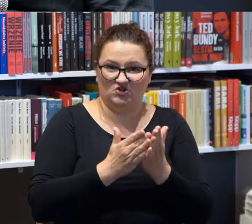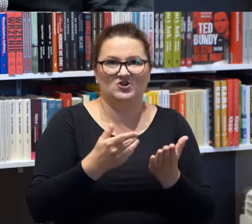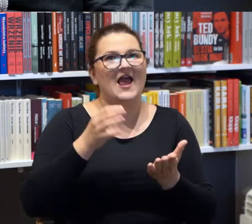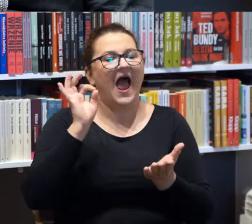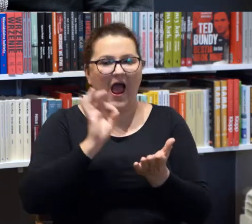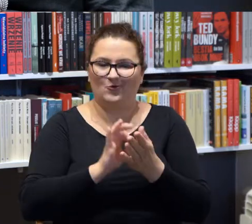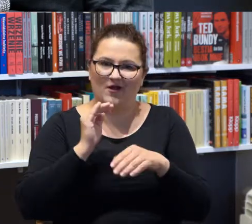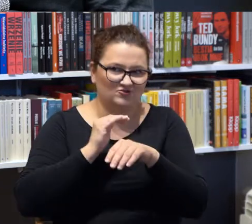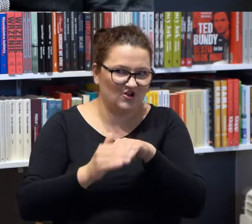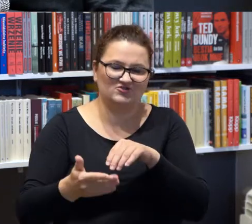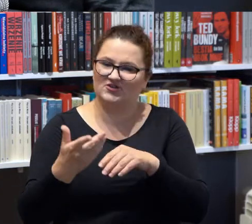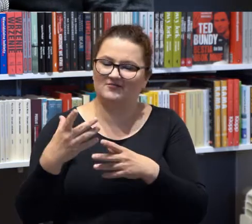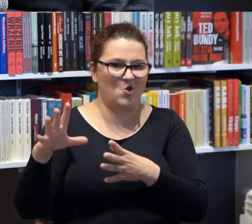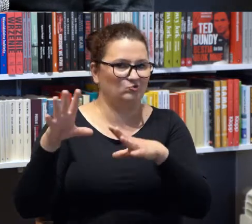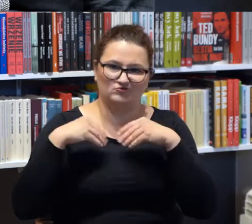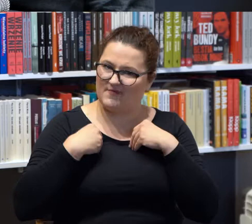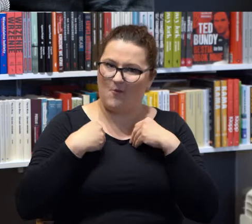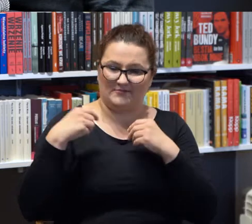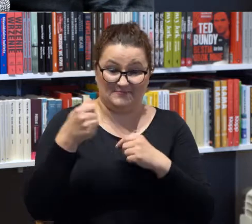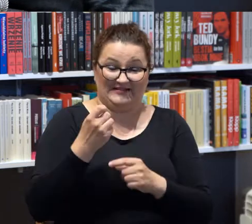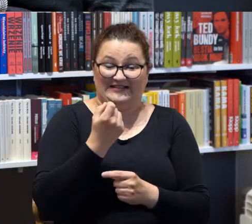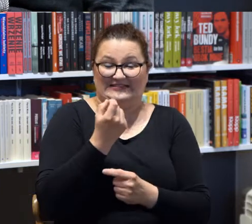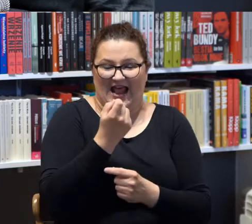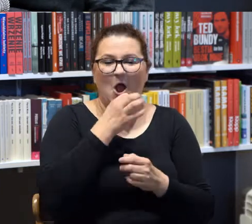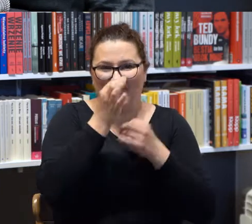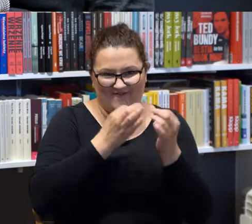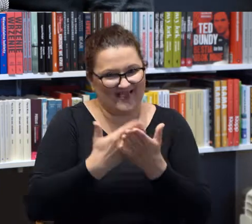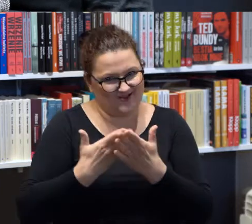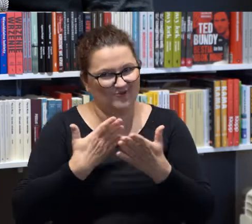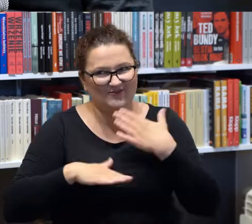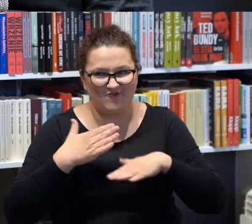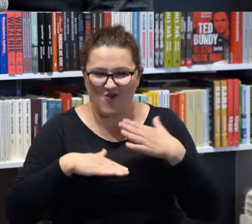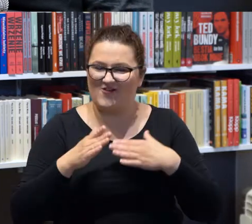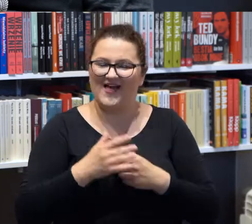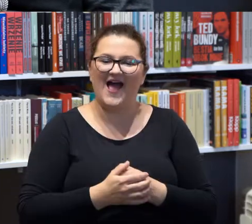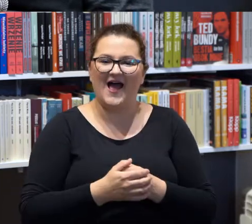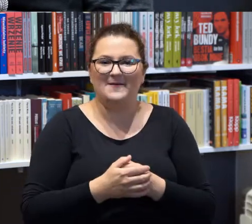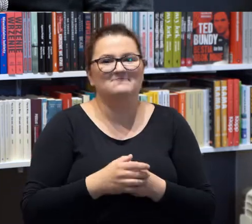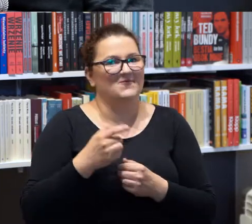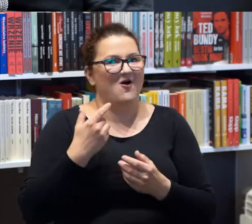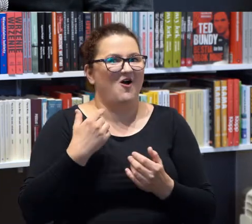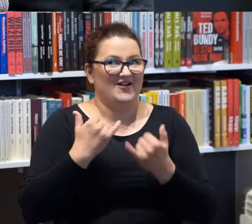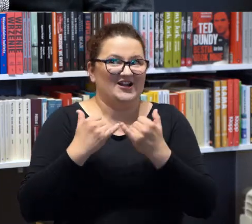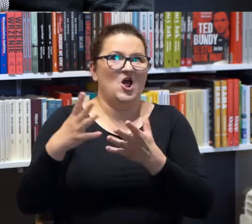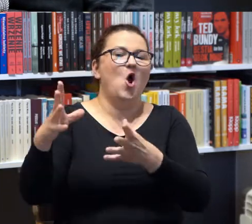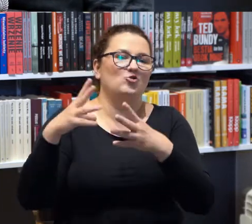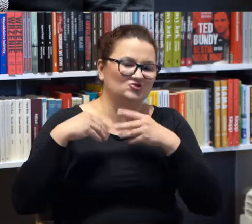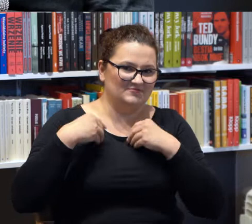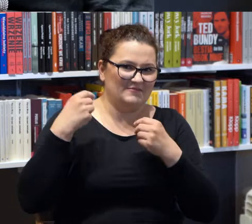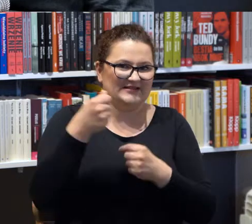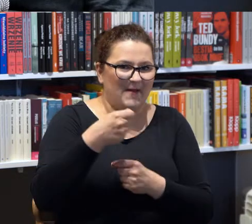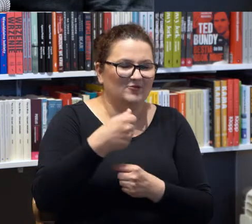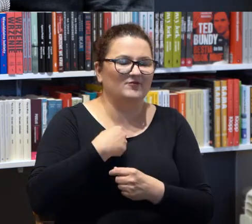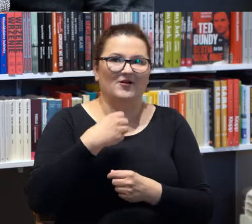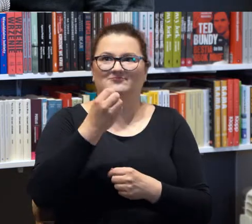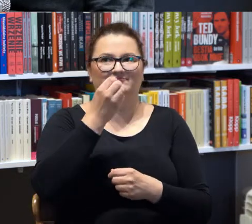zrządzeniu losu ja nie dostałam tego stypendium. Zaraz powiem, dlaczego się cieszę z tego powodu. Bo bym się wkopała w coś, co potem by było